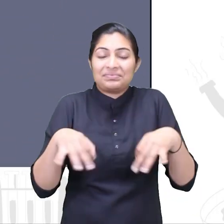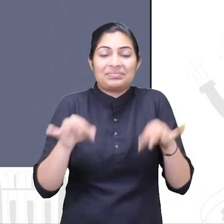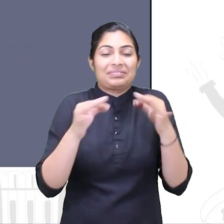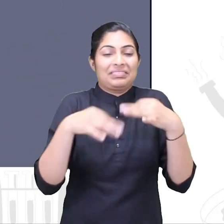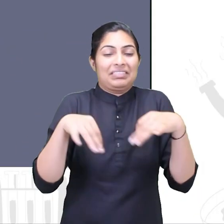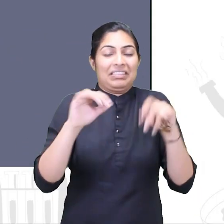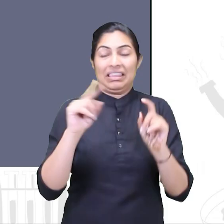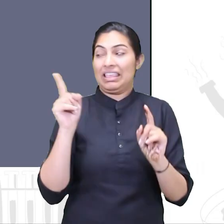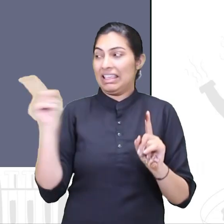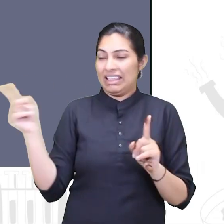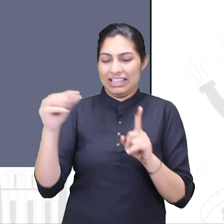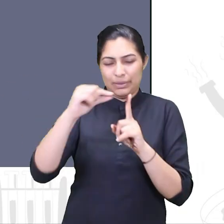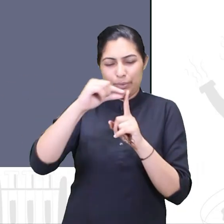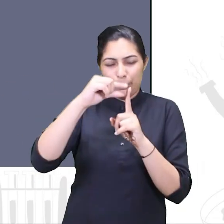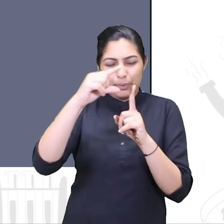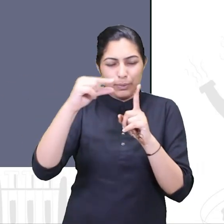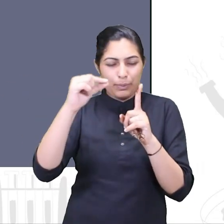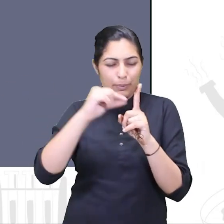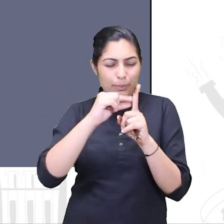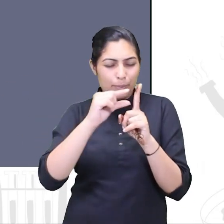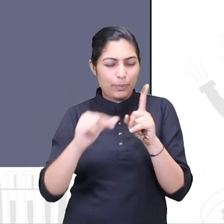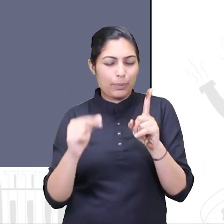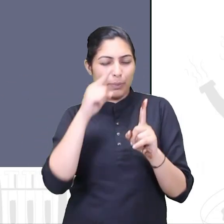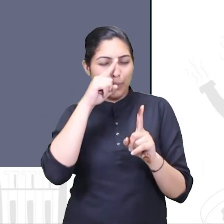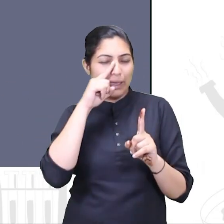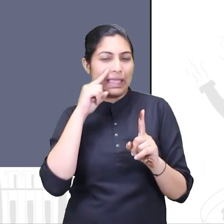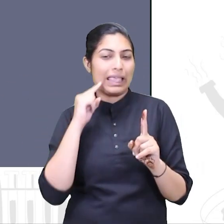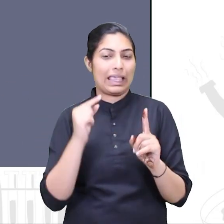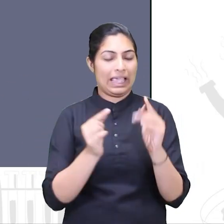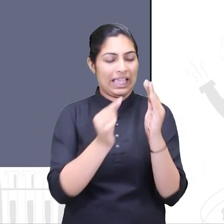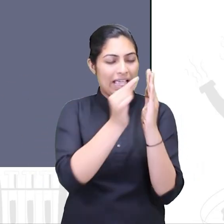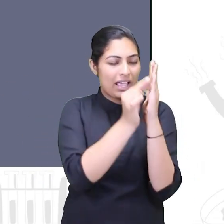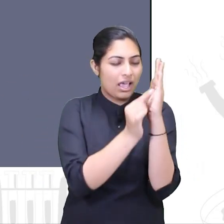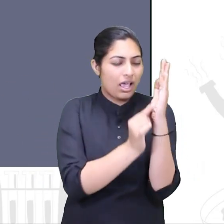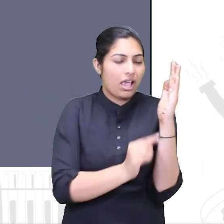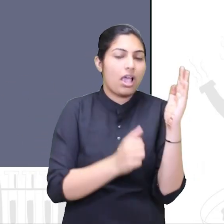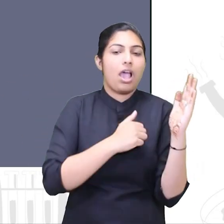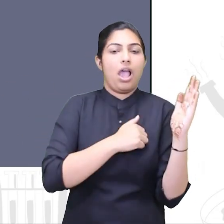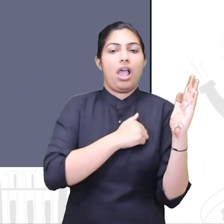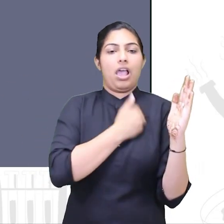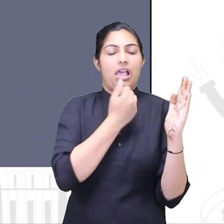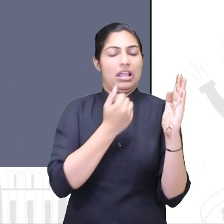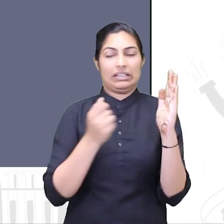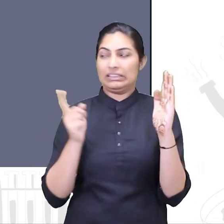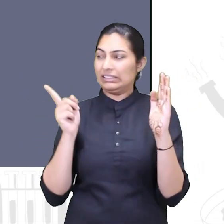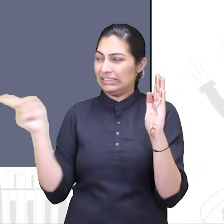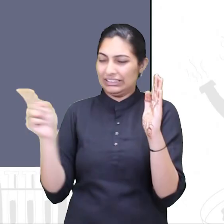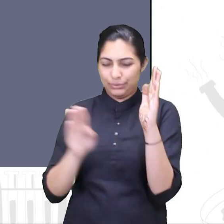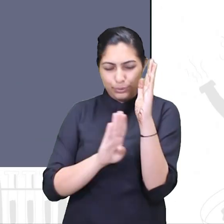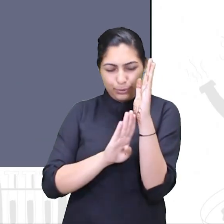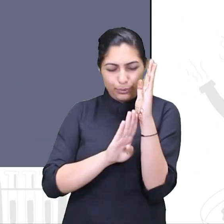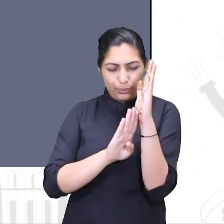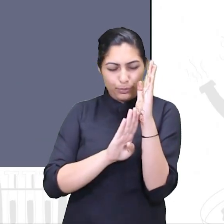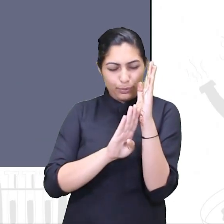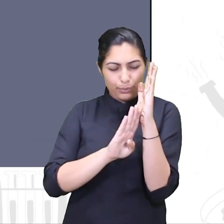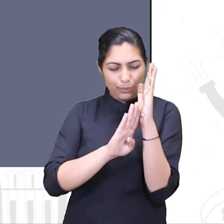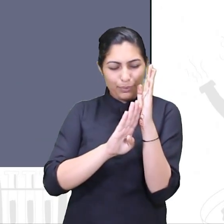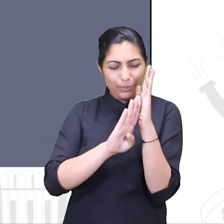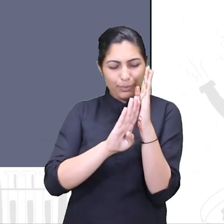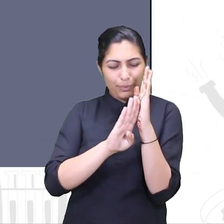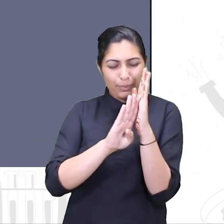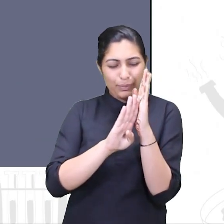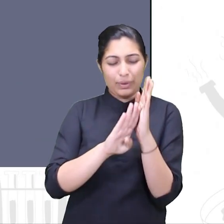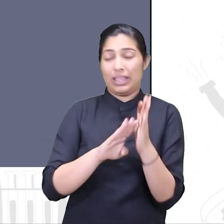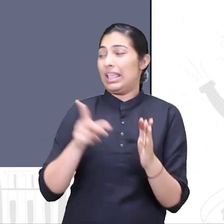है। पुराने पत्ते पीले पड़ गए हैं, लेकिन शिराएं हरी हैं। पौधे का विकास भी ठीक से नहीं